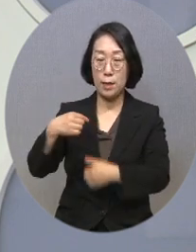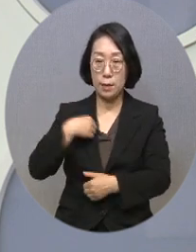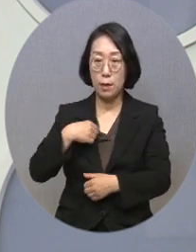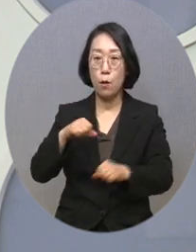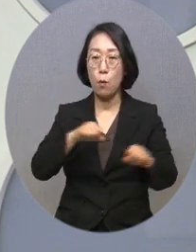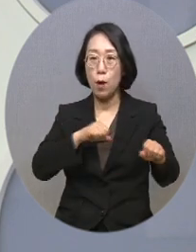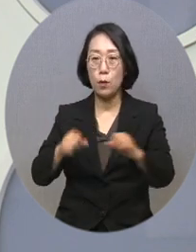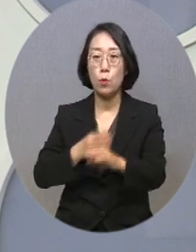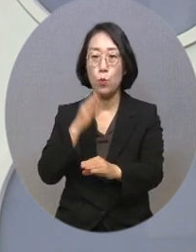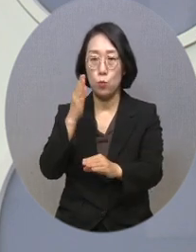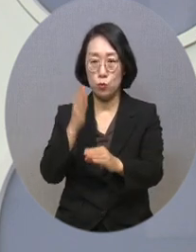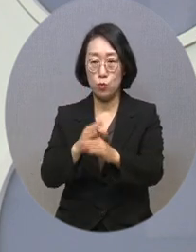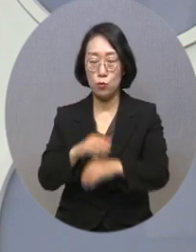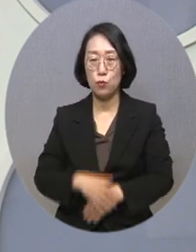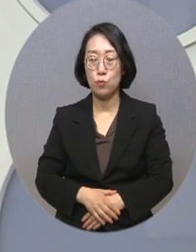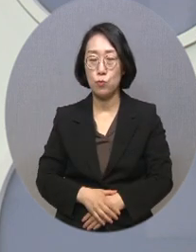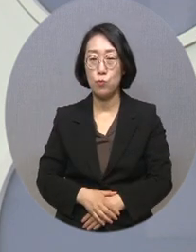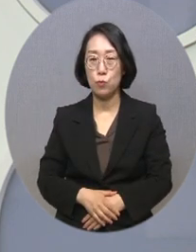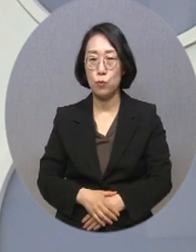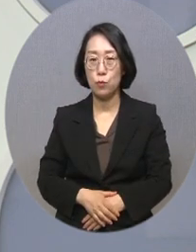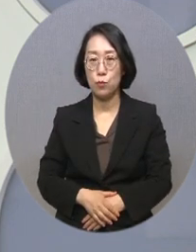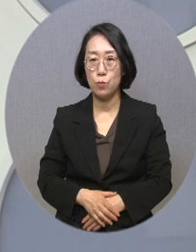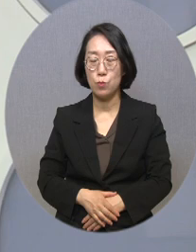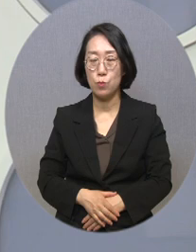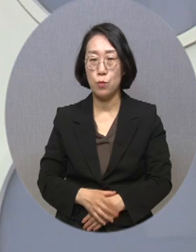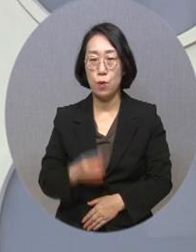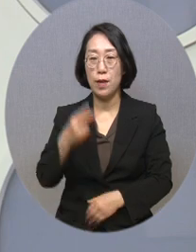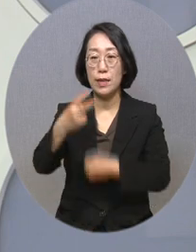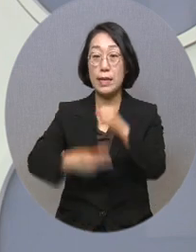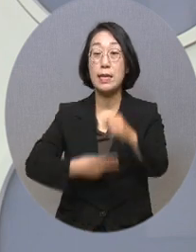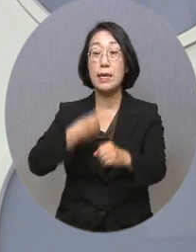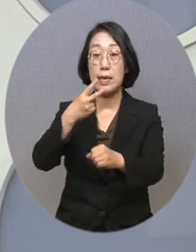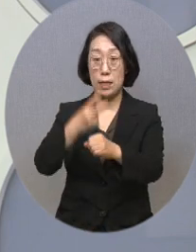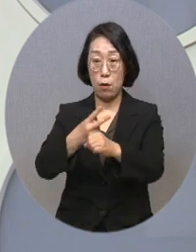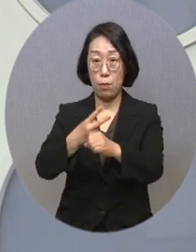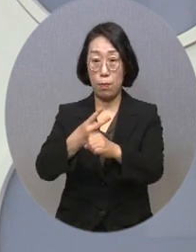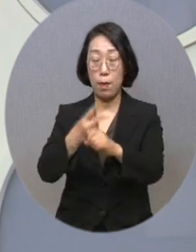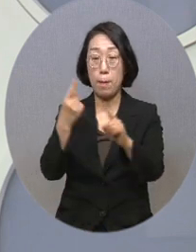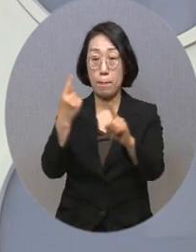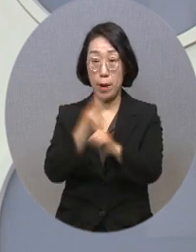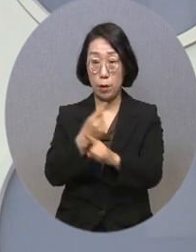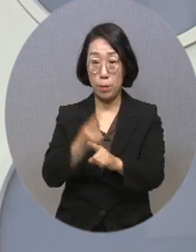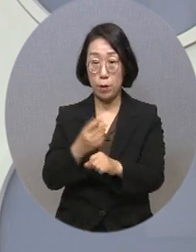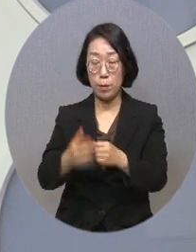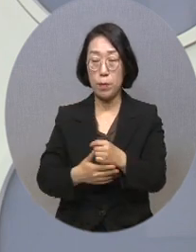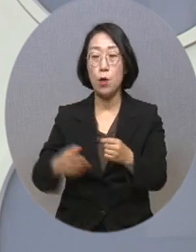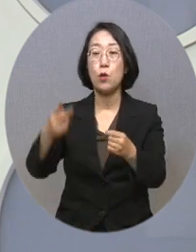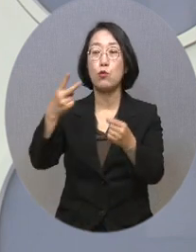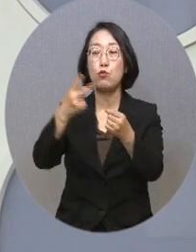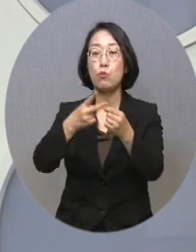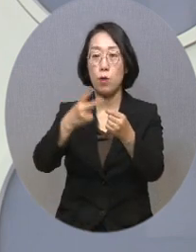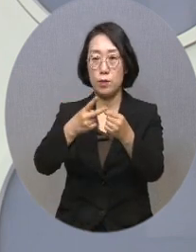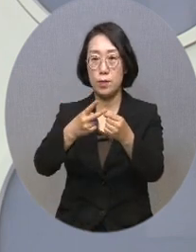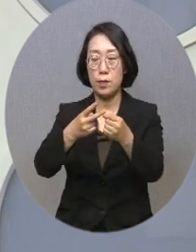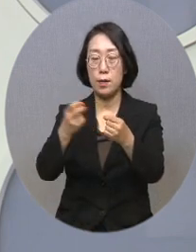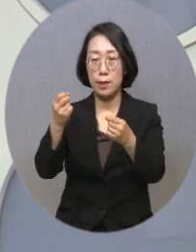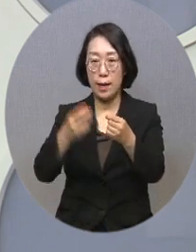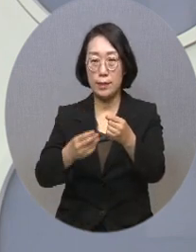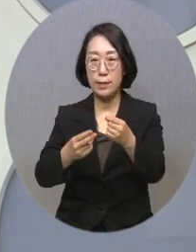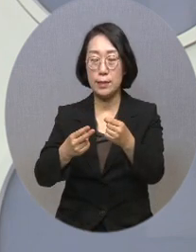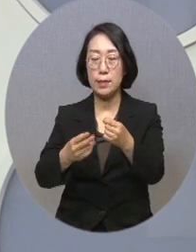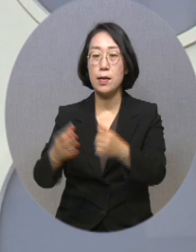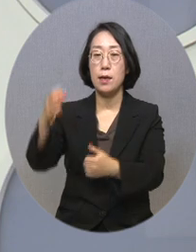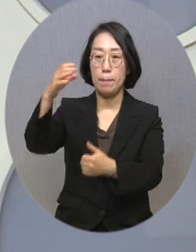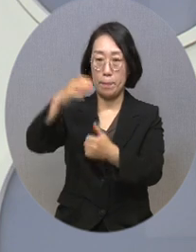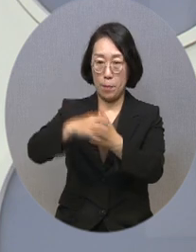있고요. 우리 세무사 회장의 임기가 2년이라서 이번에 두 번째 재임한 그런